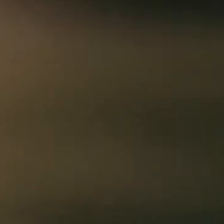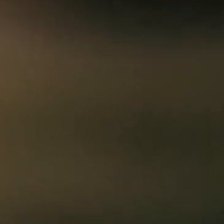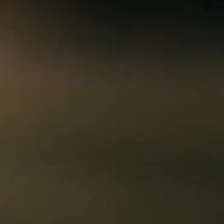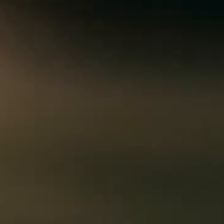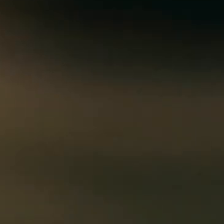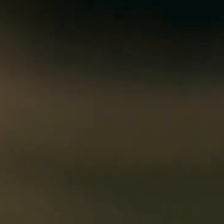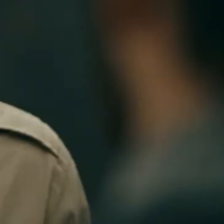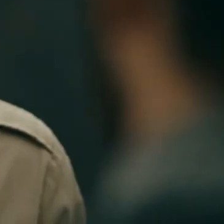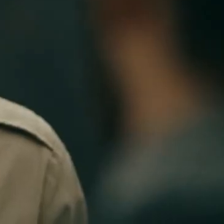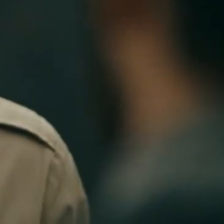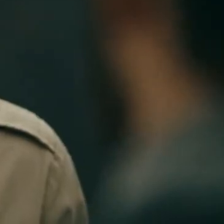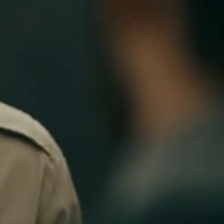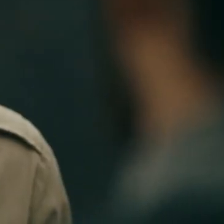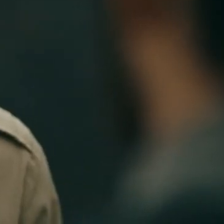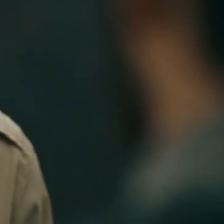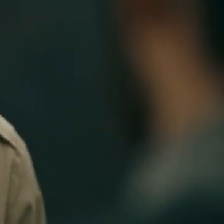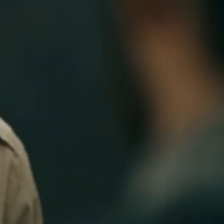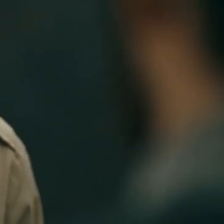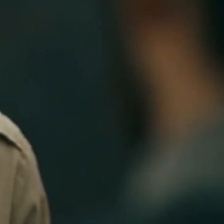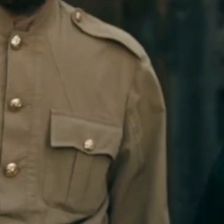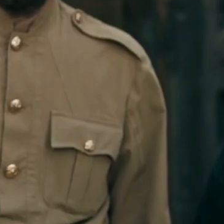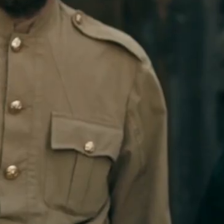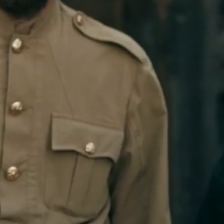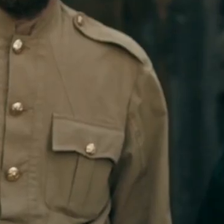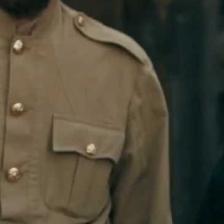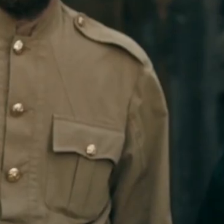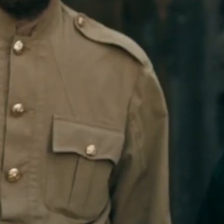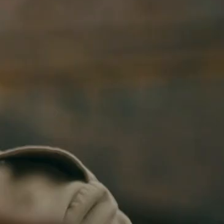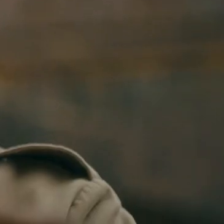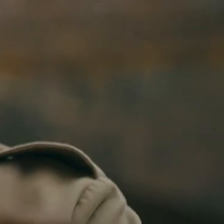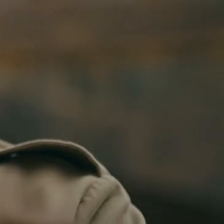Ali öylece kalmış. İki satırlık eski yazıya bakıyor.